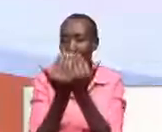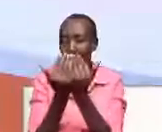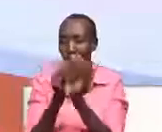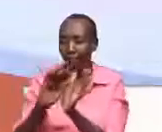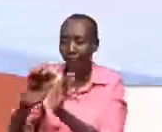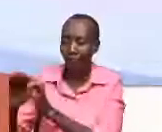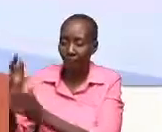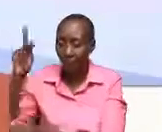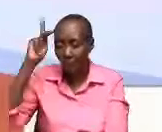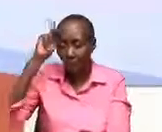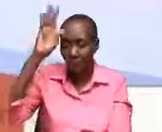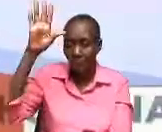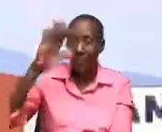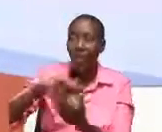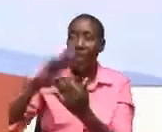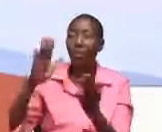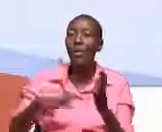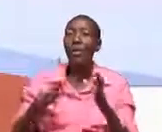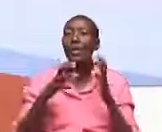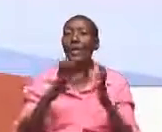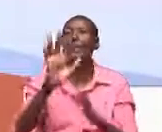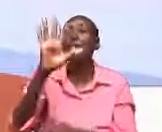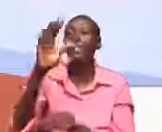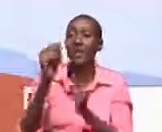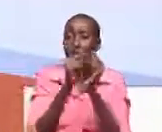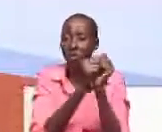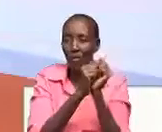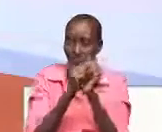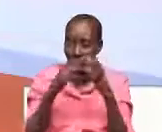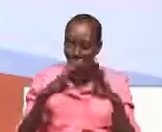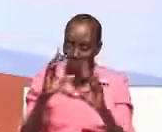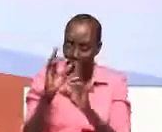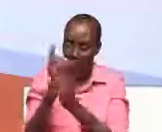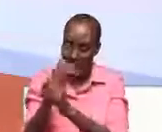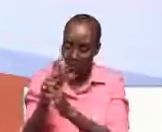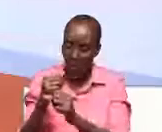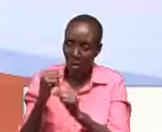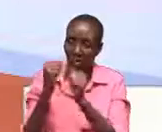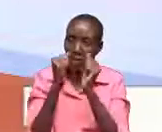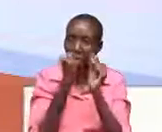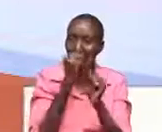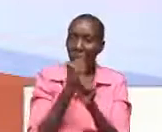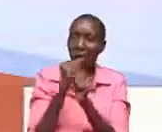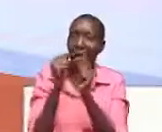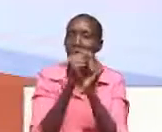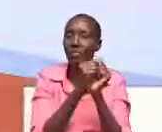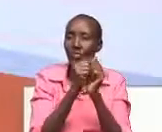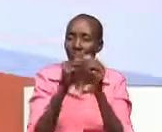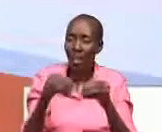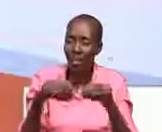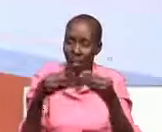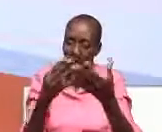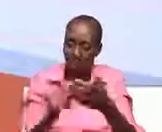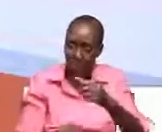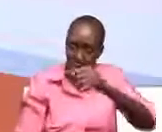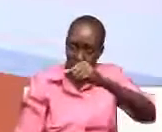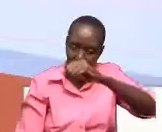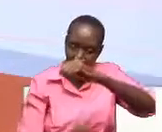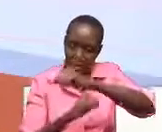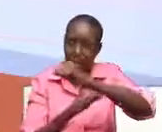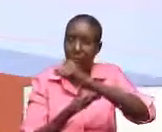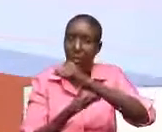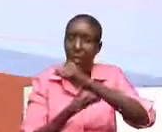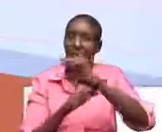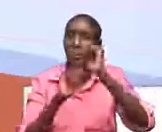Mbu ambapo zaidi ya kampuni tano na washikadau mbalimbali wameungana na kutoa michango yao ili kutia nguvu na kuboresha kampeni